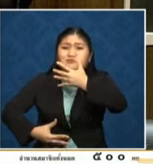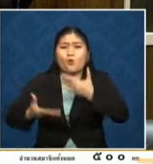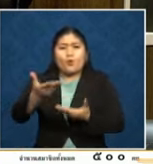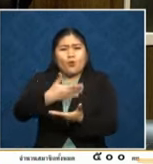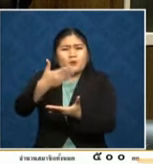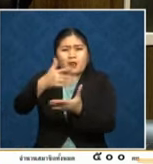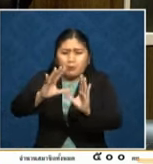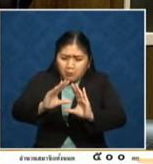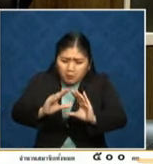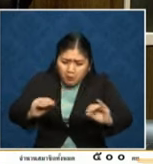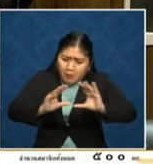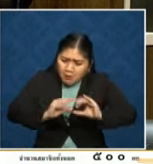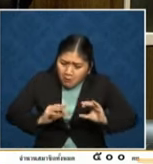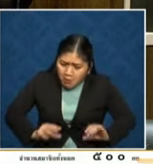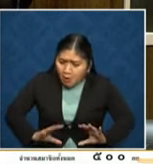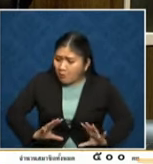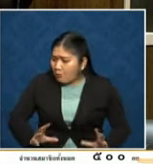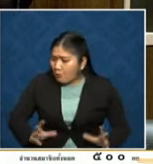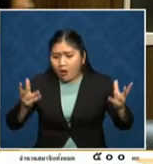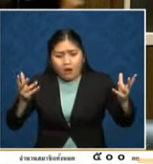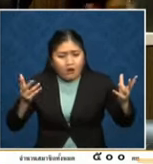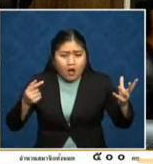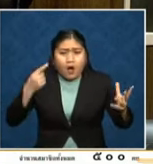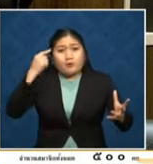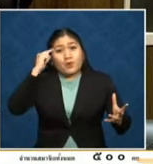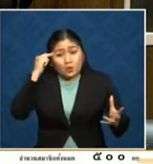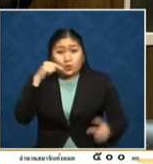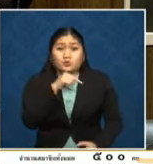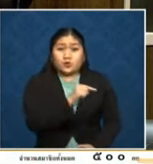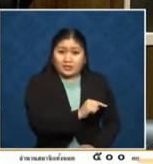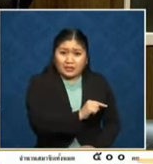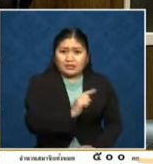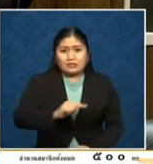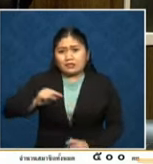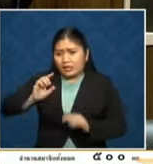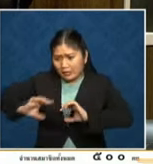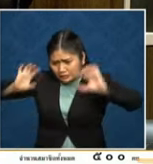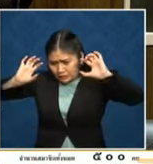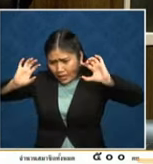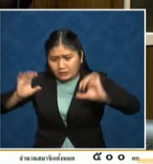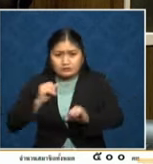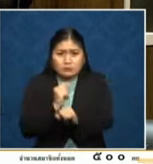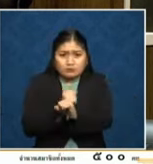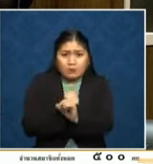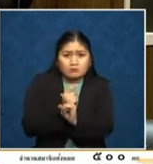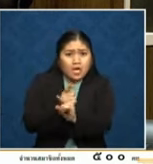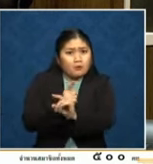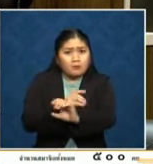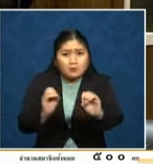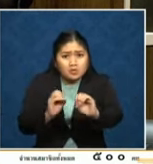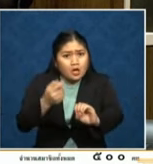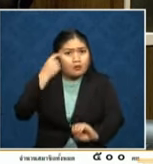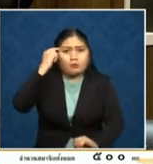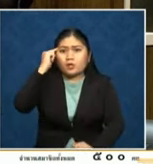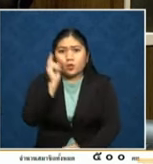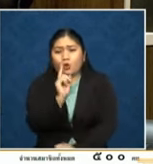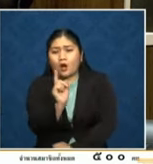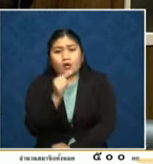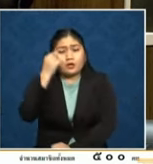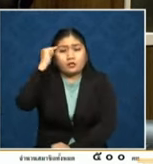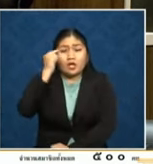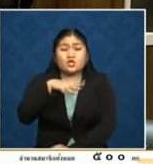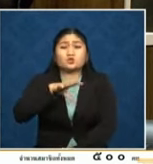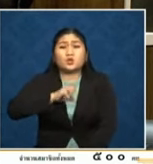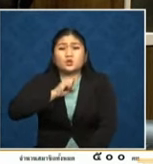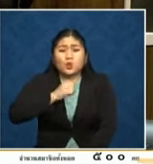มันเงียบไม่ทราบว่าจะเป็นเพราะสภาหรือว่าข้าการประจําไม่ปฏิบัติตามสภาที่ส.ส.หารือปั